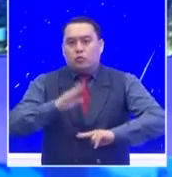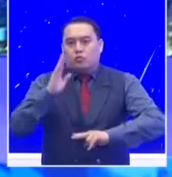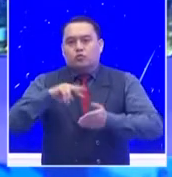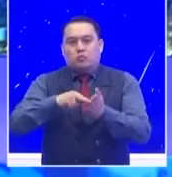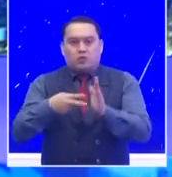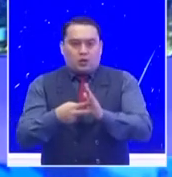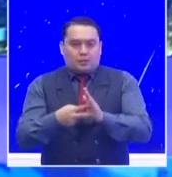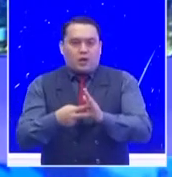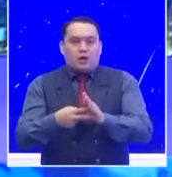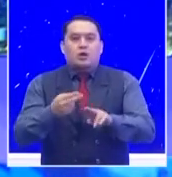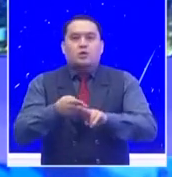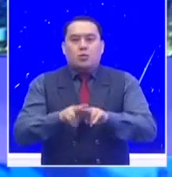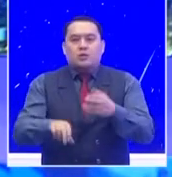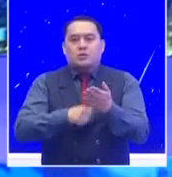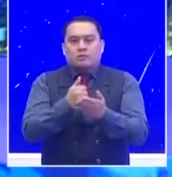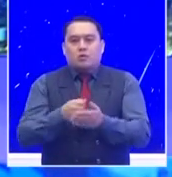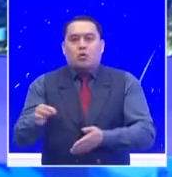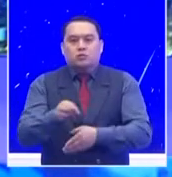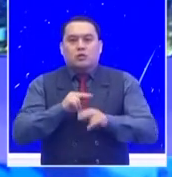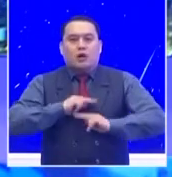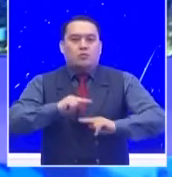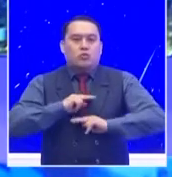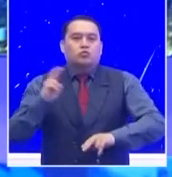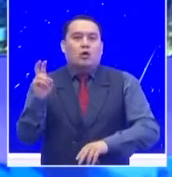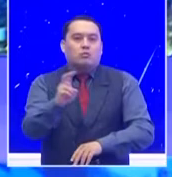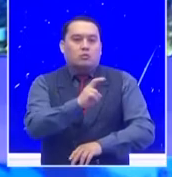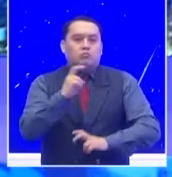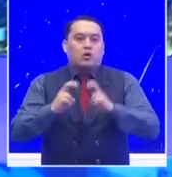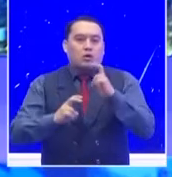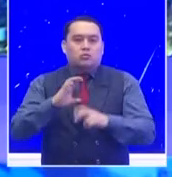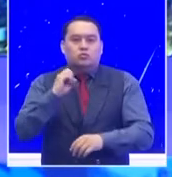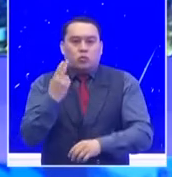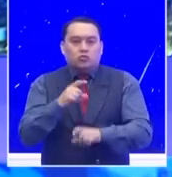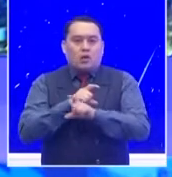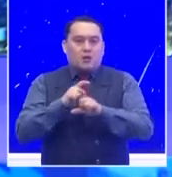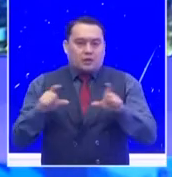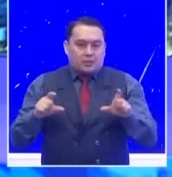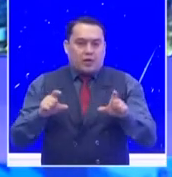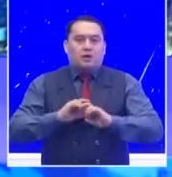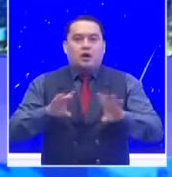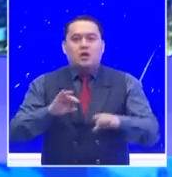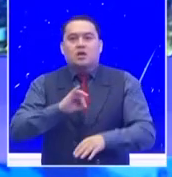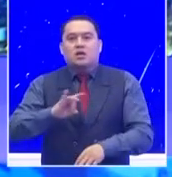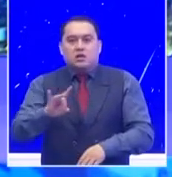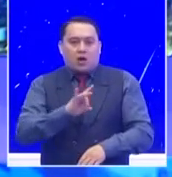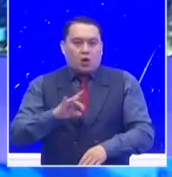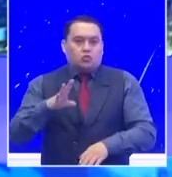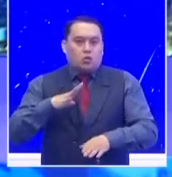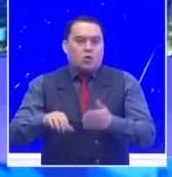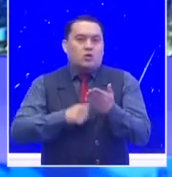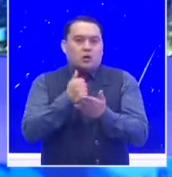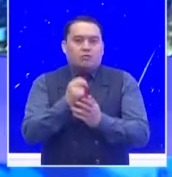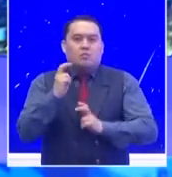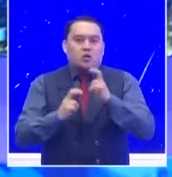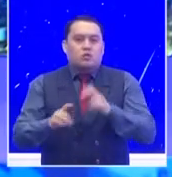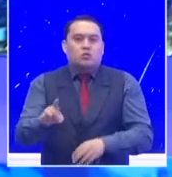год предстоящий. Кроме того, глава области провел рабочий объезд по промышленным и социальным объектам. Поскольку Елисский район не только главный